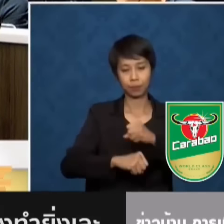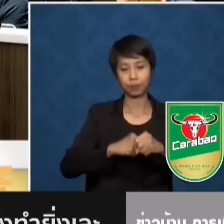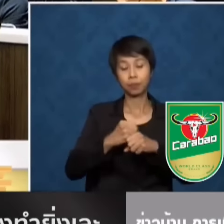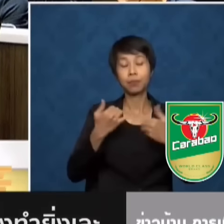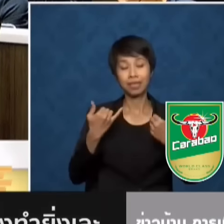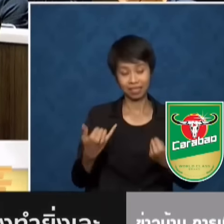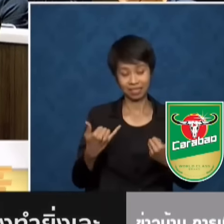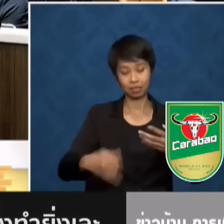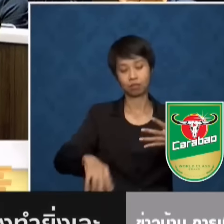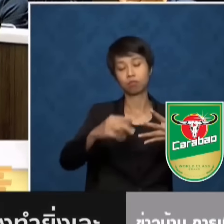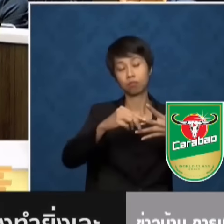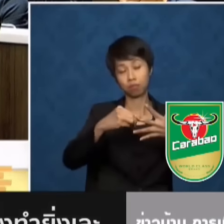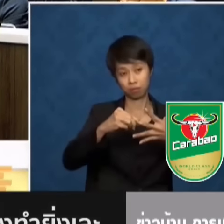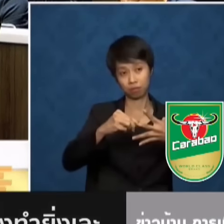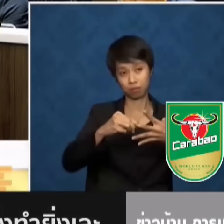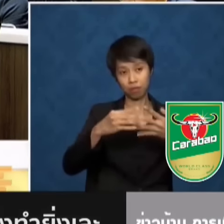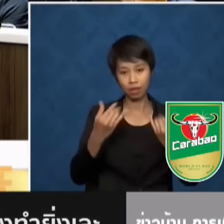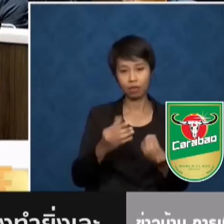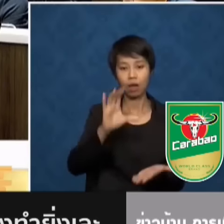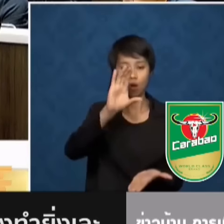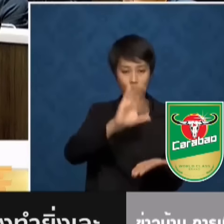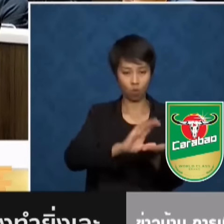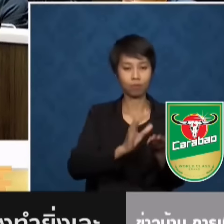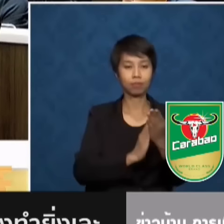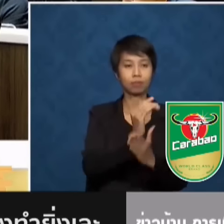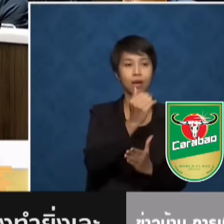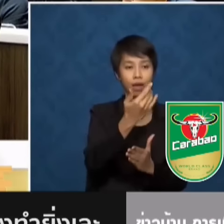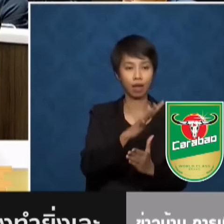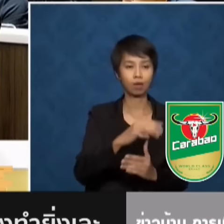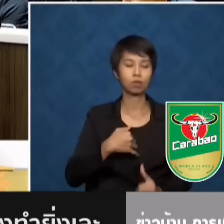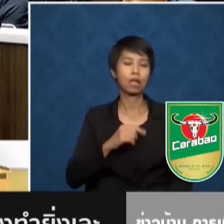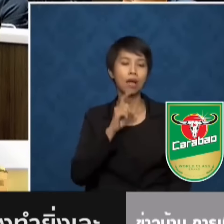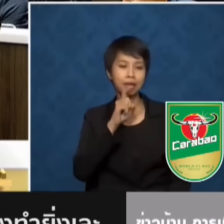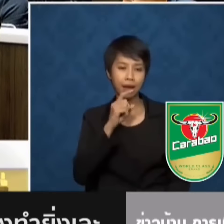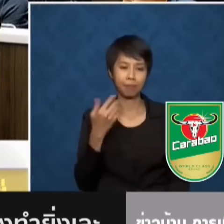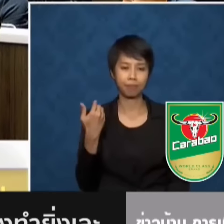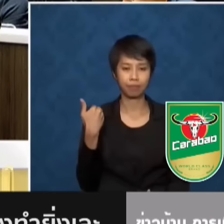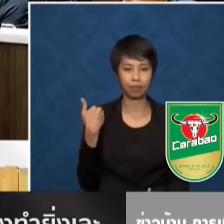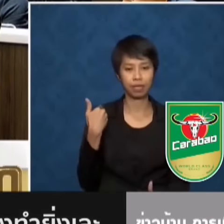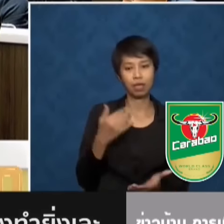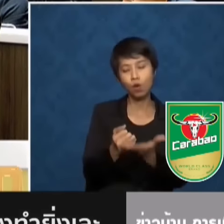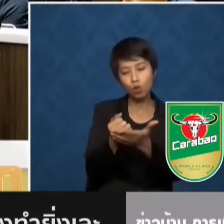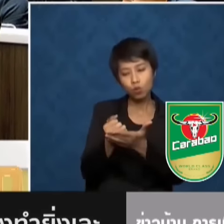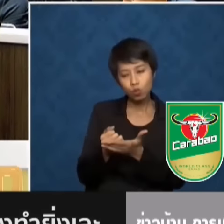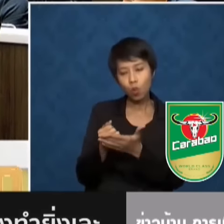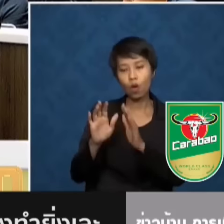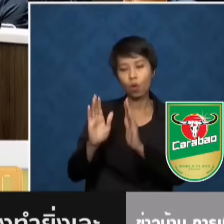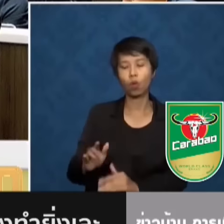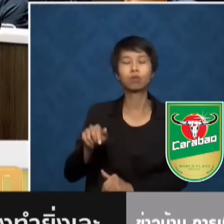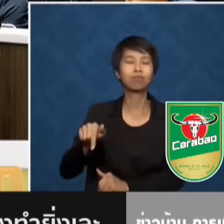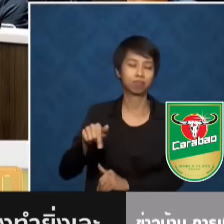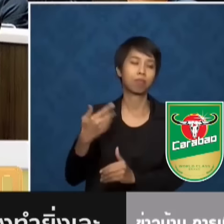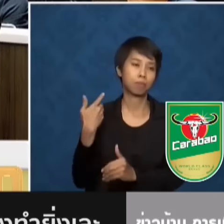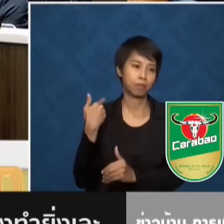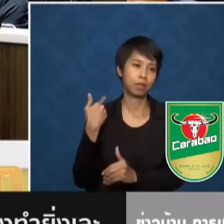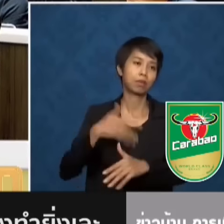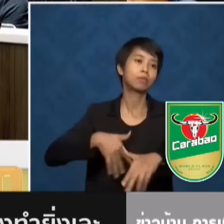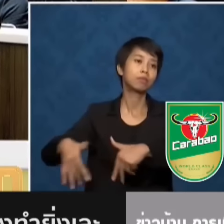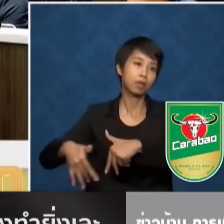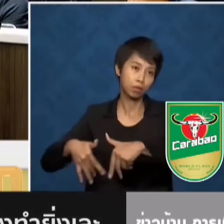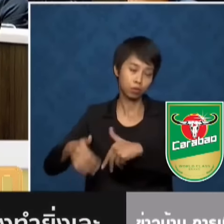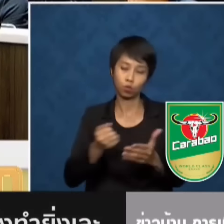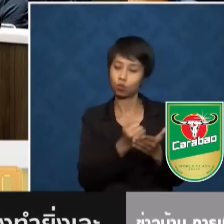ว่าวอลเล็ตเนี่ยมันไม่ใช่30บาทรักษาทุกโรคที ่ มันจะรักษาทุกโรคได้นะซึ่งจริงๆแล้วท่านควรทำตั้งแต่2เดือนที่แล้วนะฮะไม่ใ